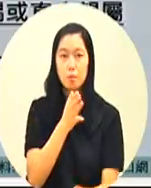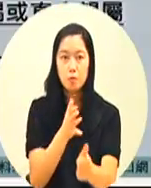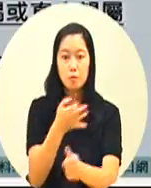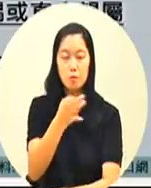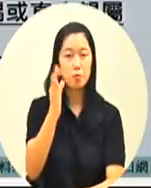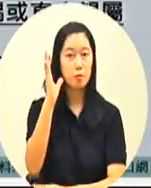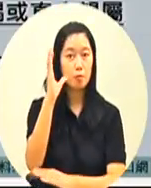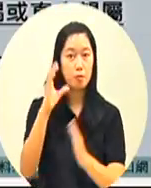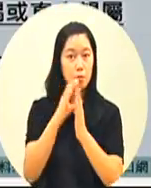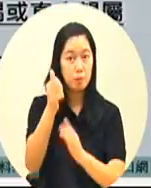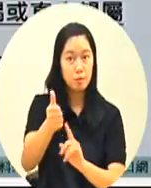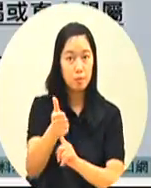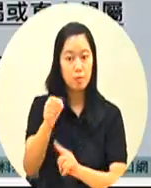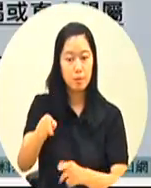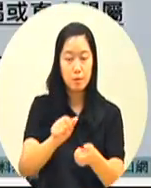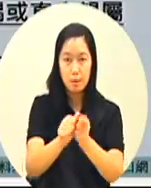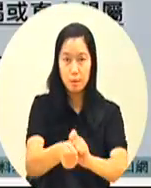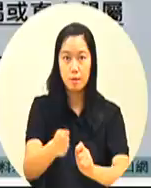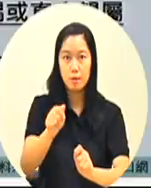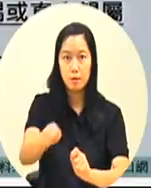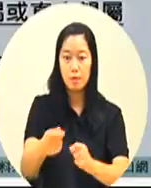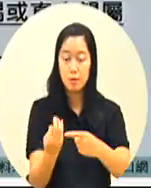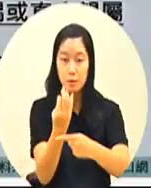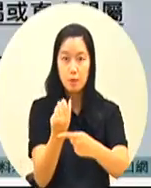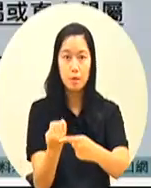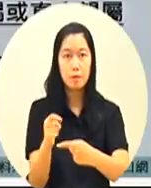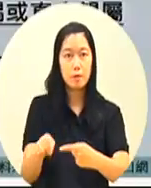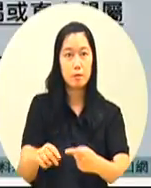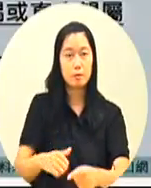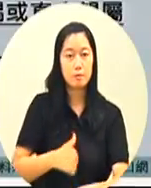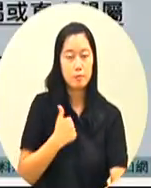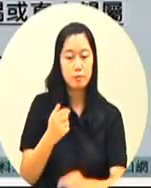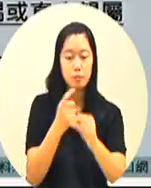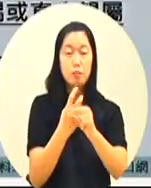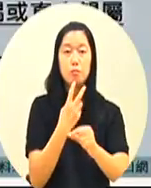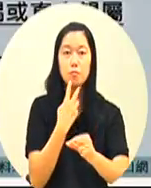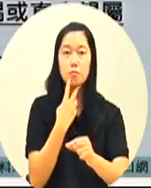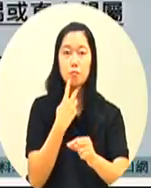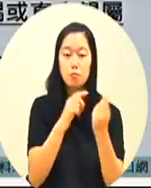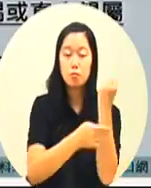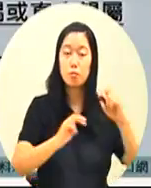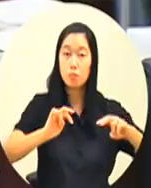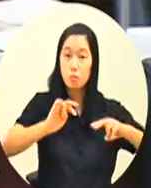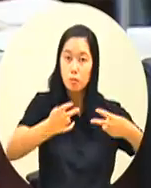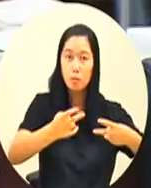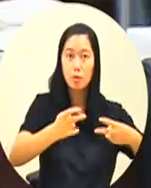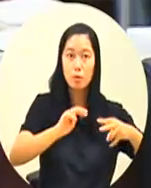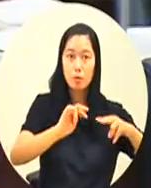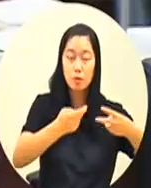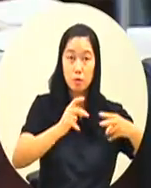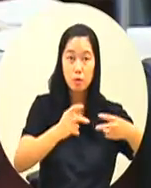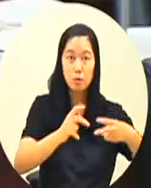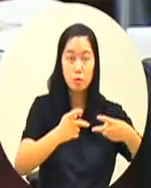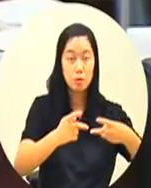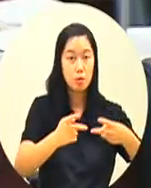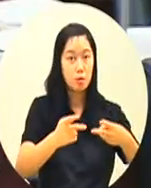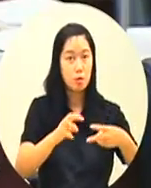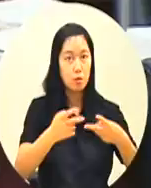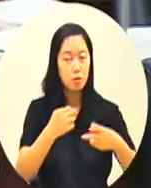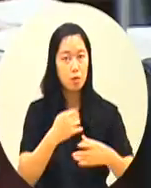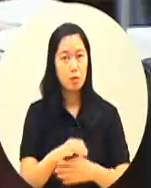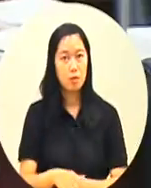长，这个税的税率其实在中央没有修改法规、没有修改相关法令时候，